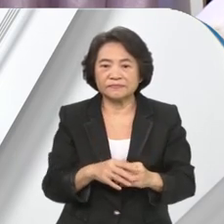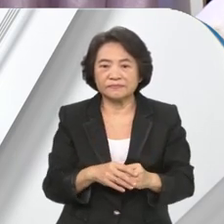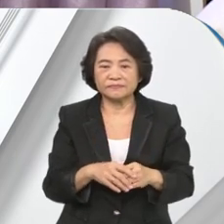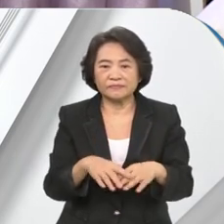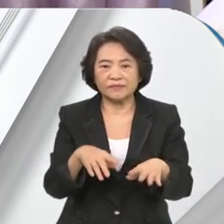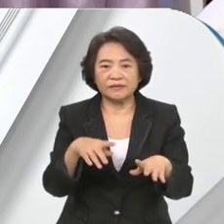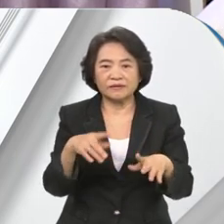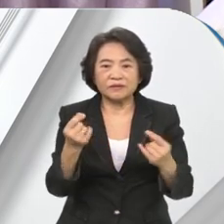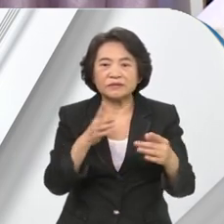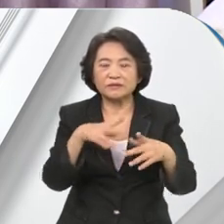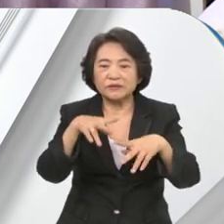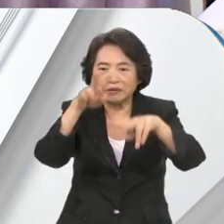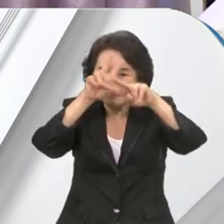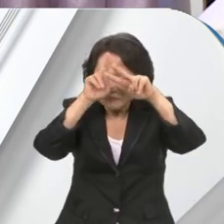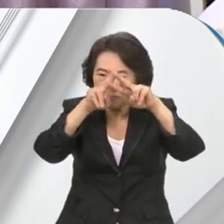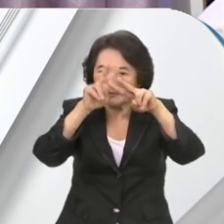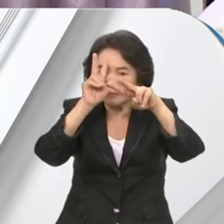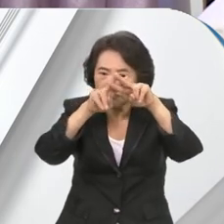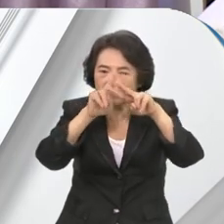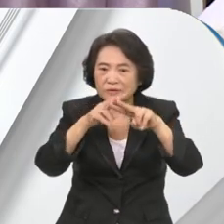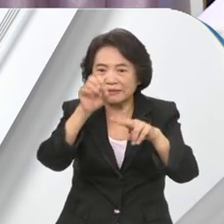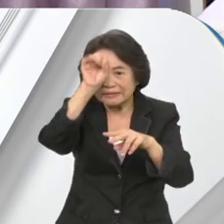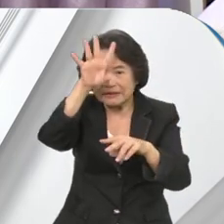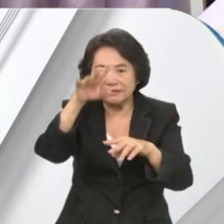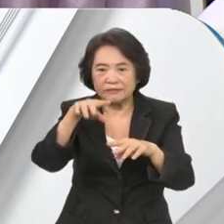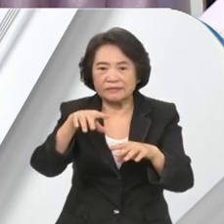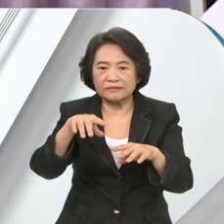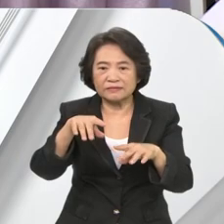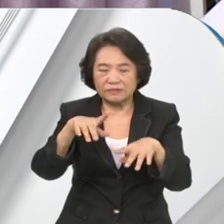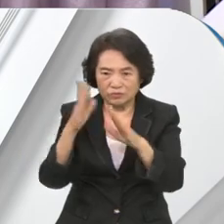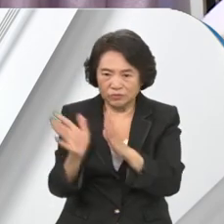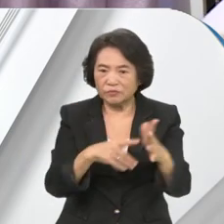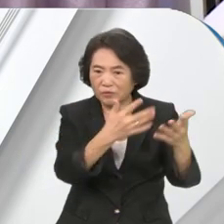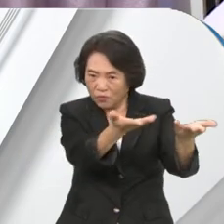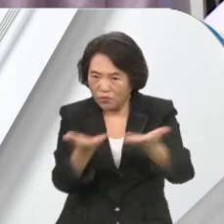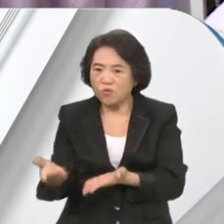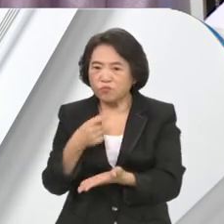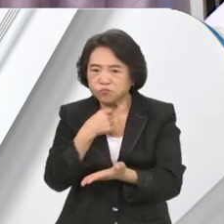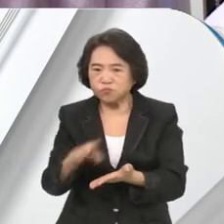迎接自家的共产党，